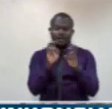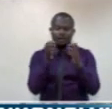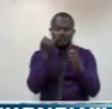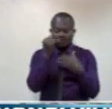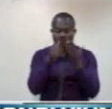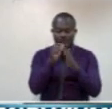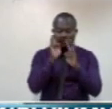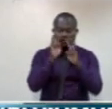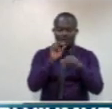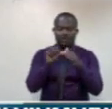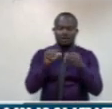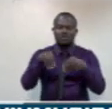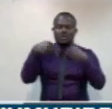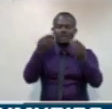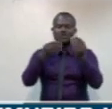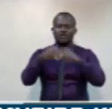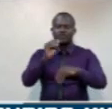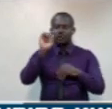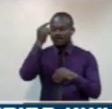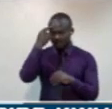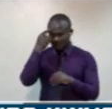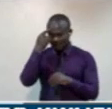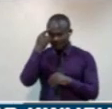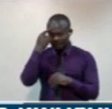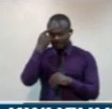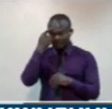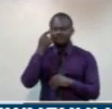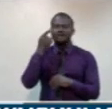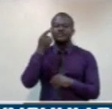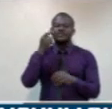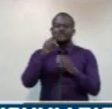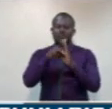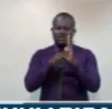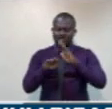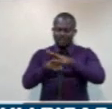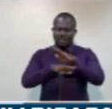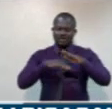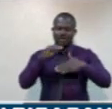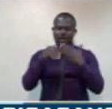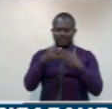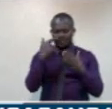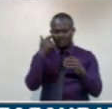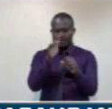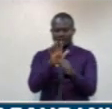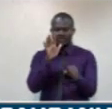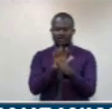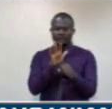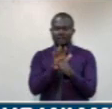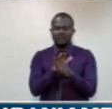iyo turebye ku bijyanye n'imitangire y'amasoko ya leta, amahema shingiro abareba cyane cyane